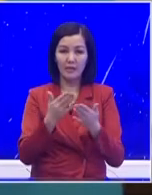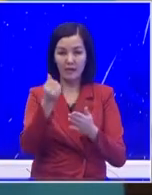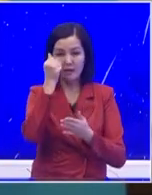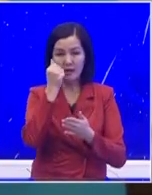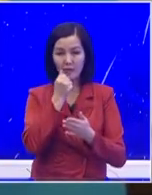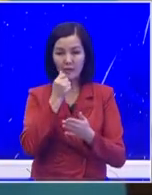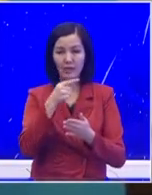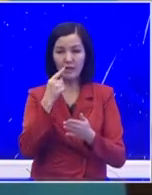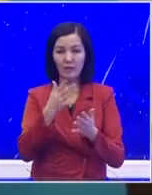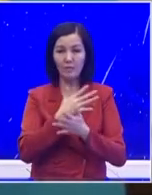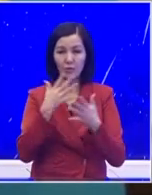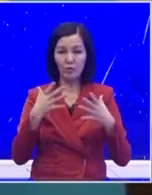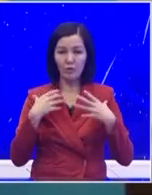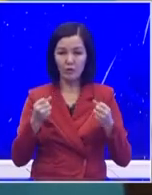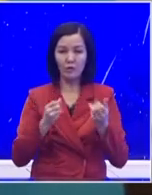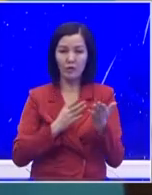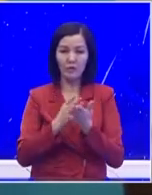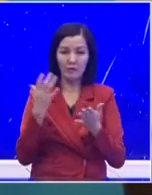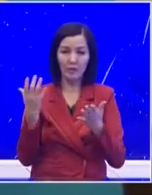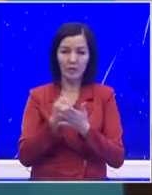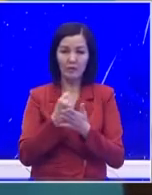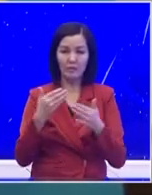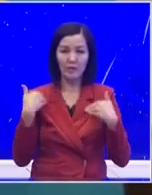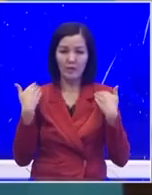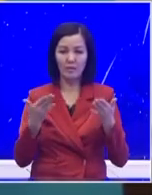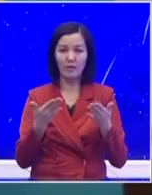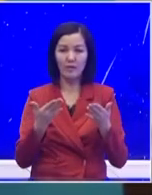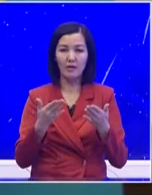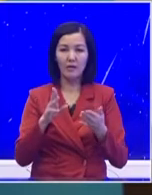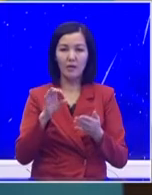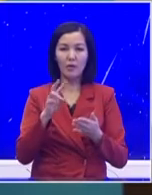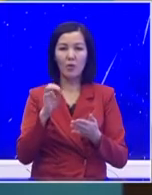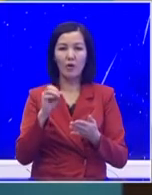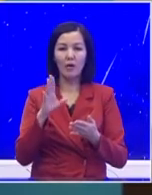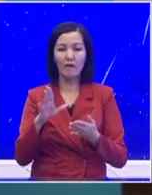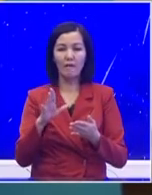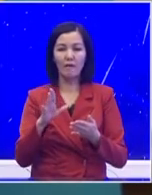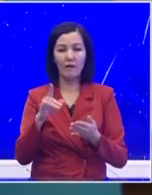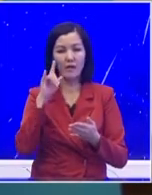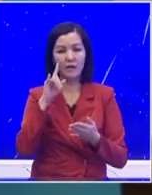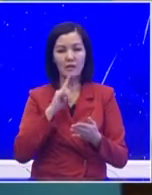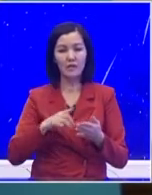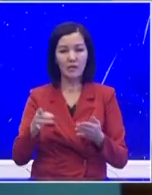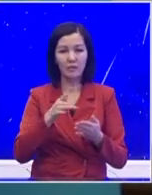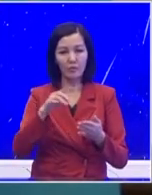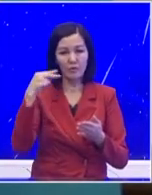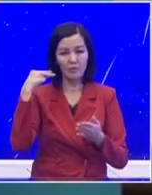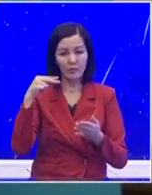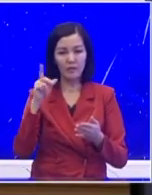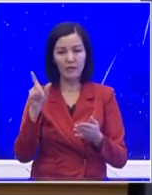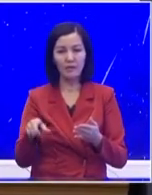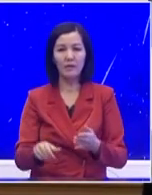алғысымды білдіріп, зор денсаулық қызметіңізге табыс тілеймін. Қасым Жомарт Кемелұлы Тоқаев, Қазақстан Республикасының